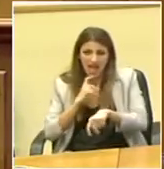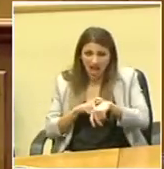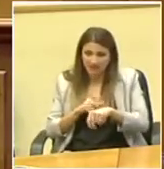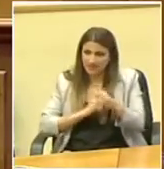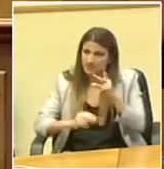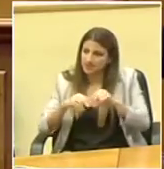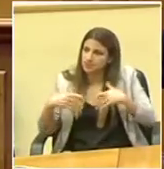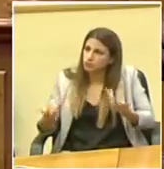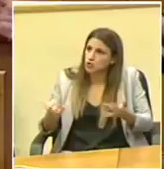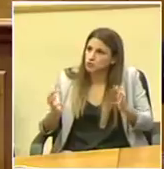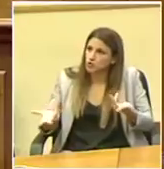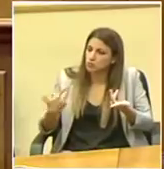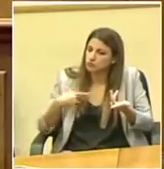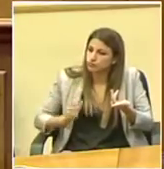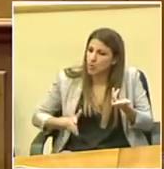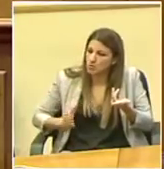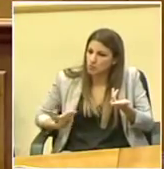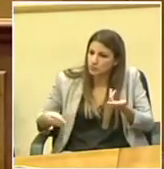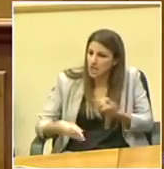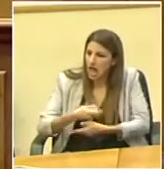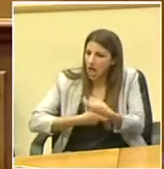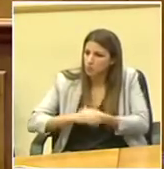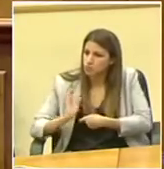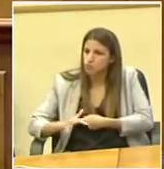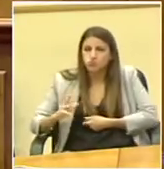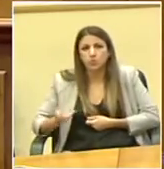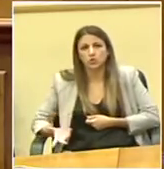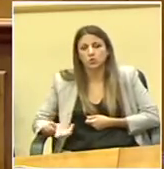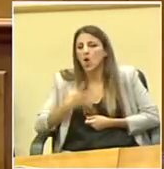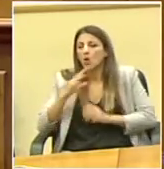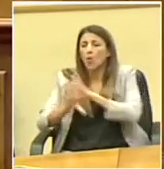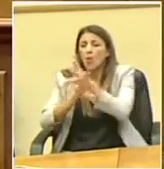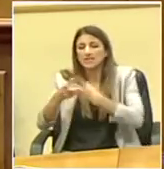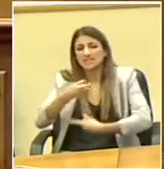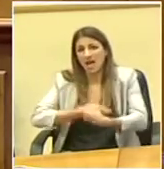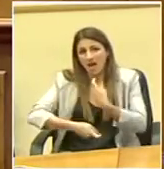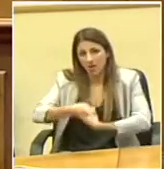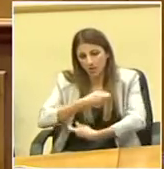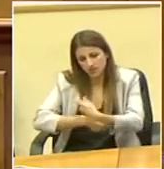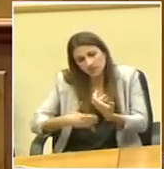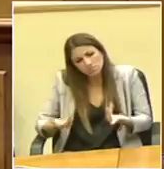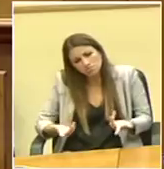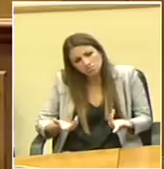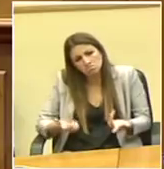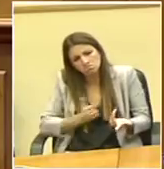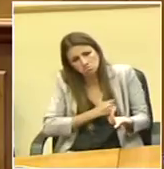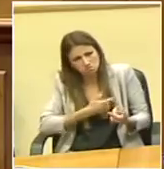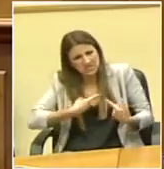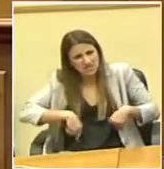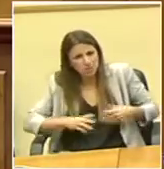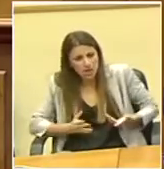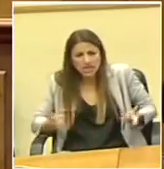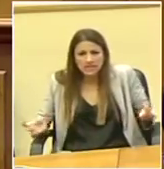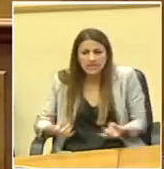δηλαδή πώς θα μπορέσουμε να βγούμε στις αγορές και αν μπορούμε. Γιατί όλες οι αγορές πιστεύουν ότι αν